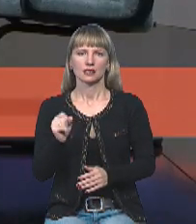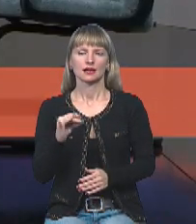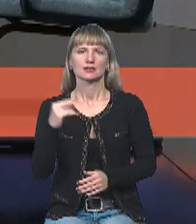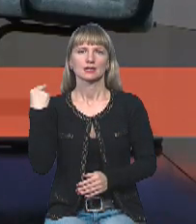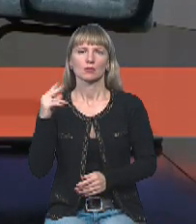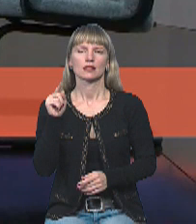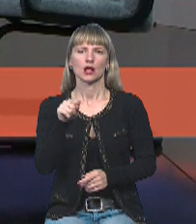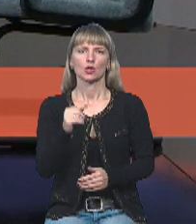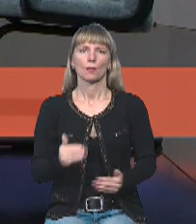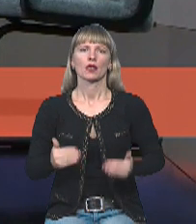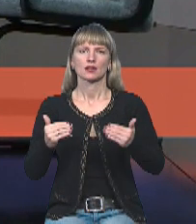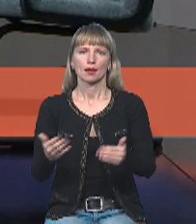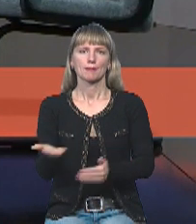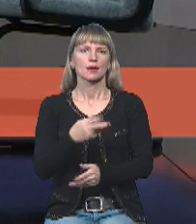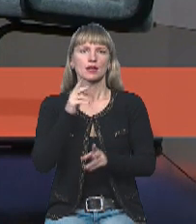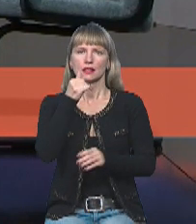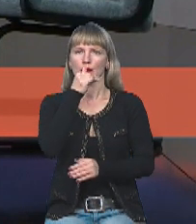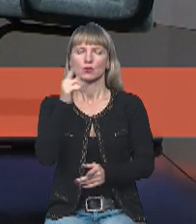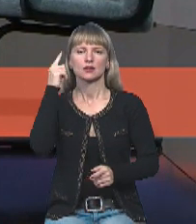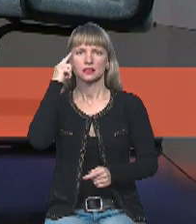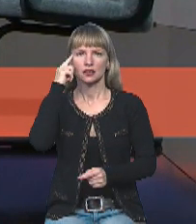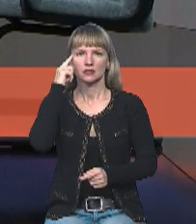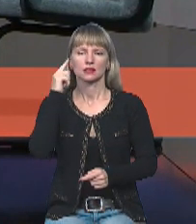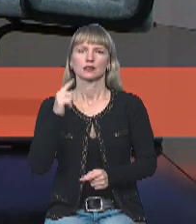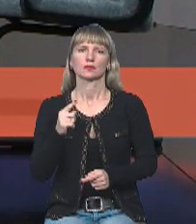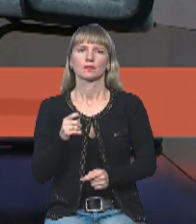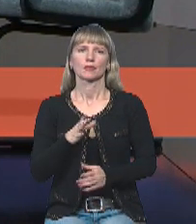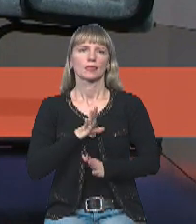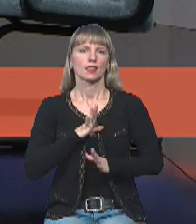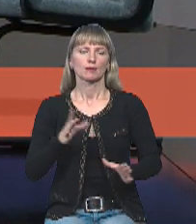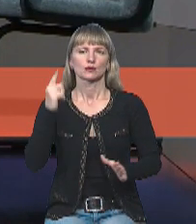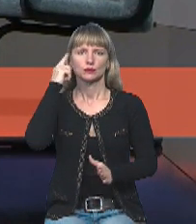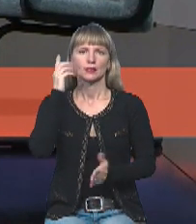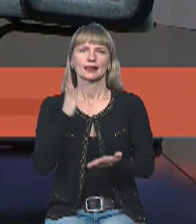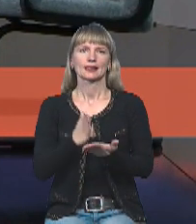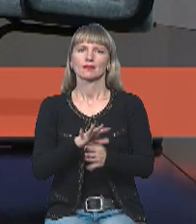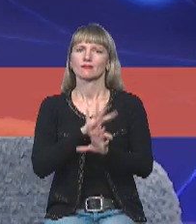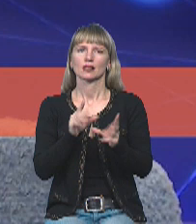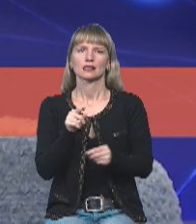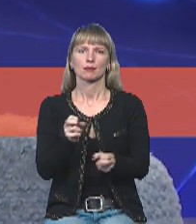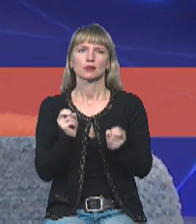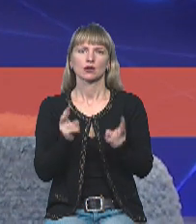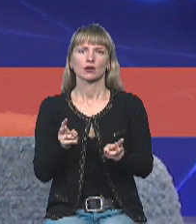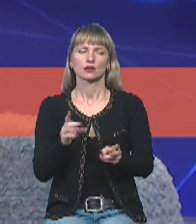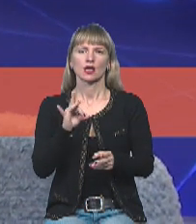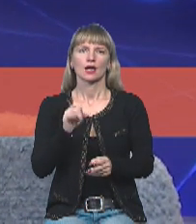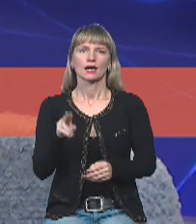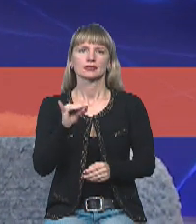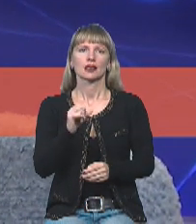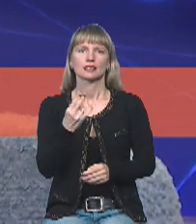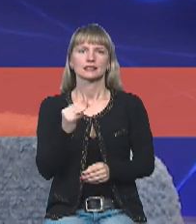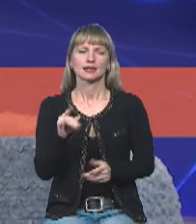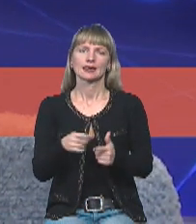На тому етапі ми не могли ще знати. Це не було зрозуміло, є взагалі там загроза радіоактивна, чи такої